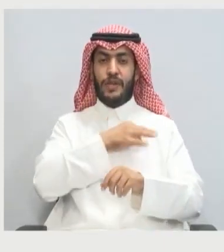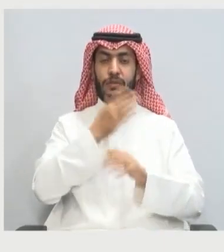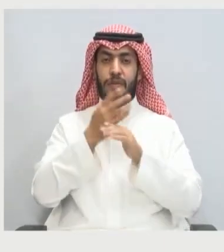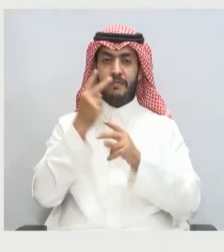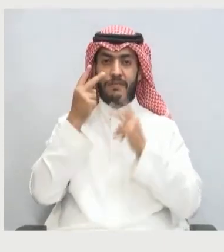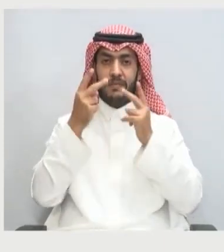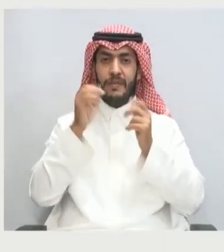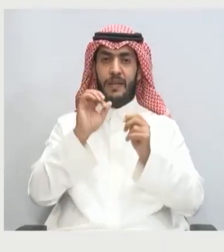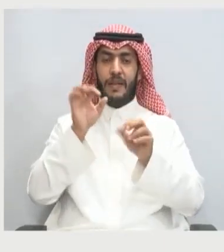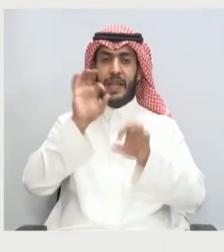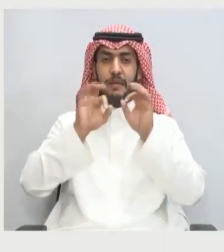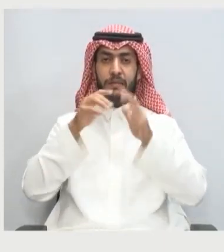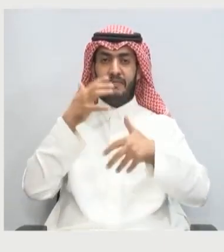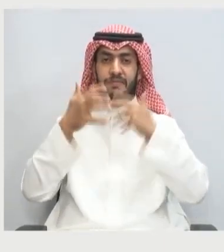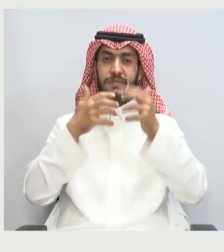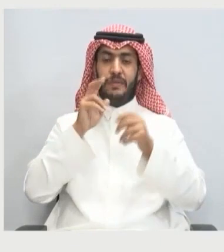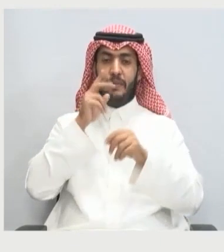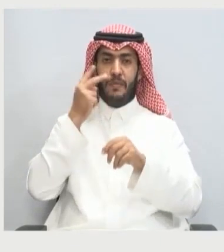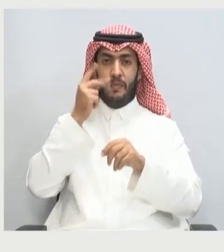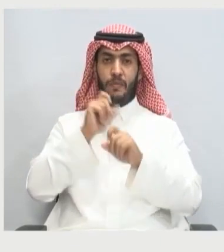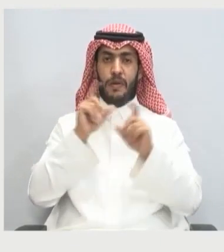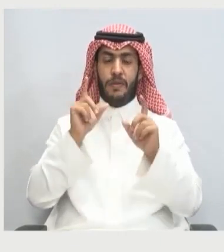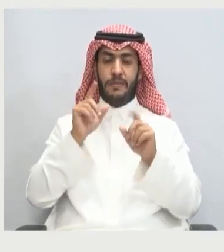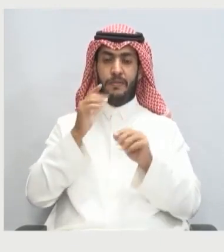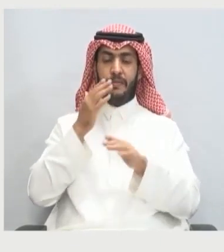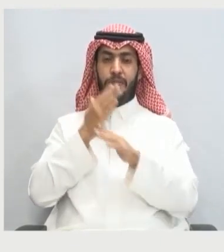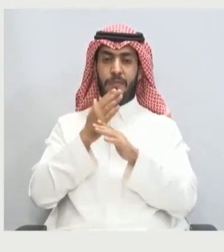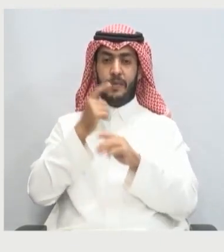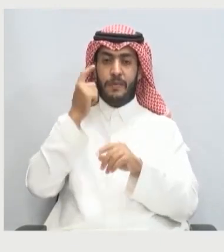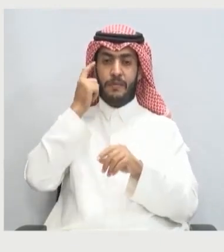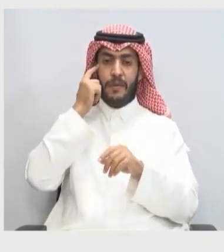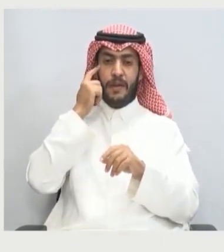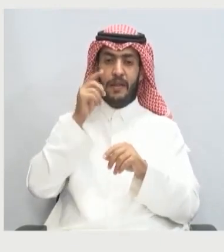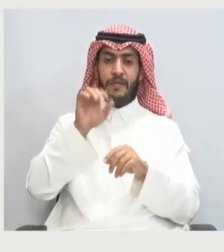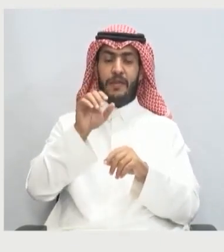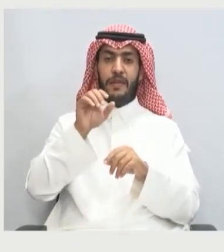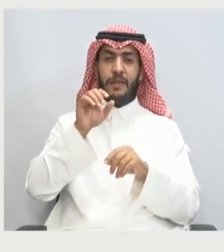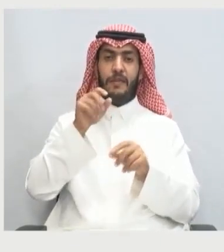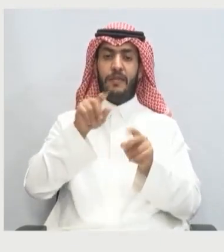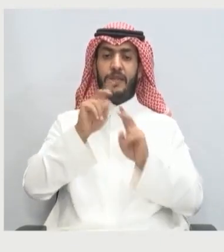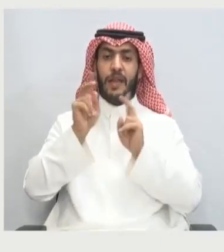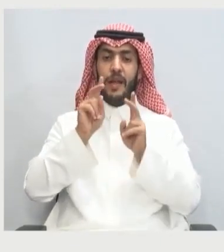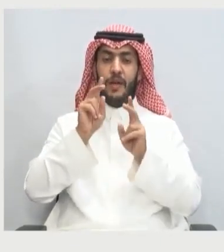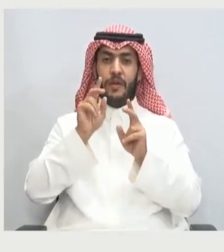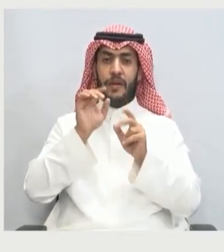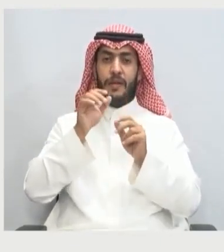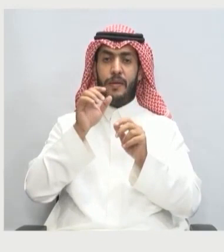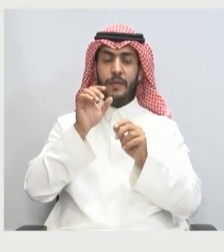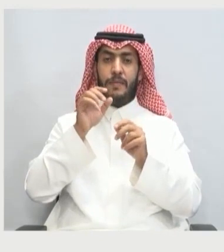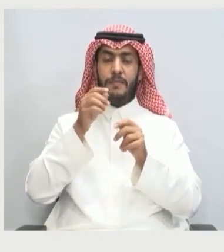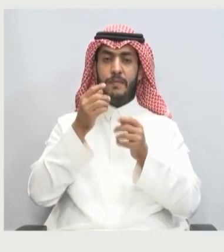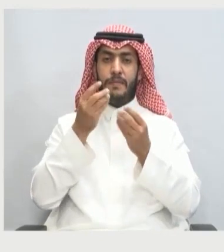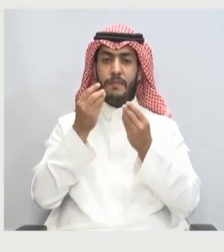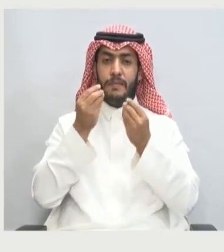نرى التغير بالعين اذا من خلال معرفه تاثير التغير في تركيز الماده